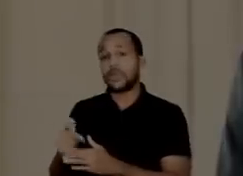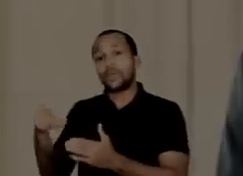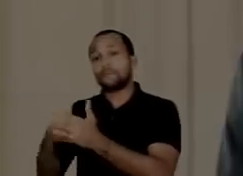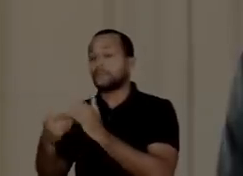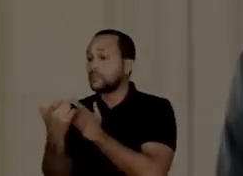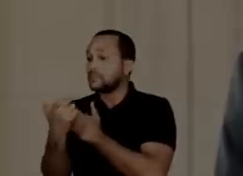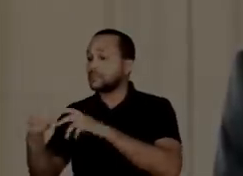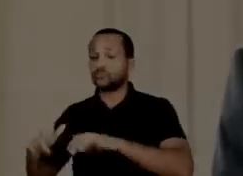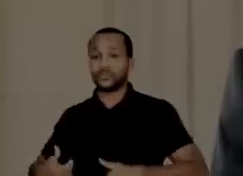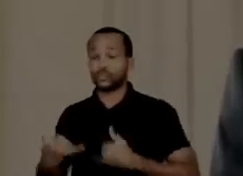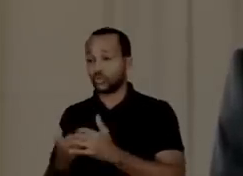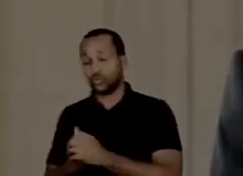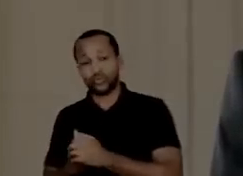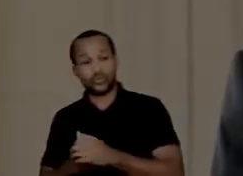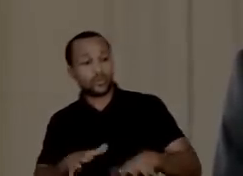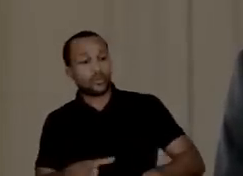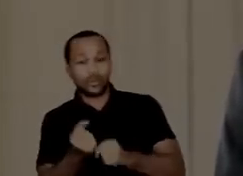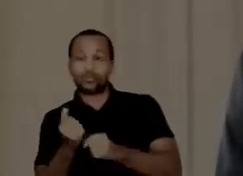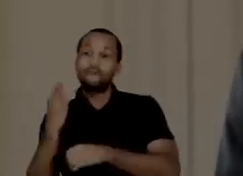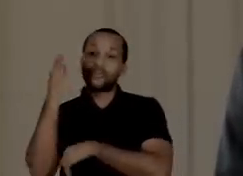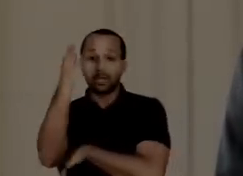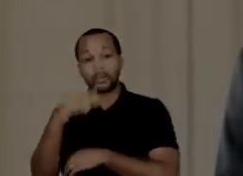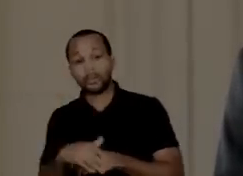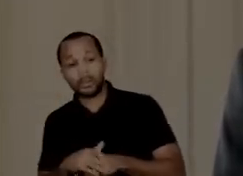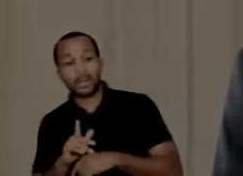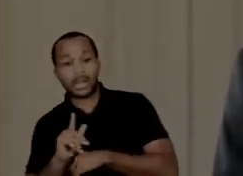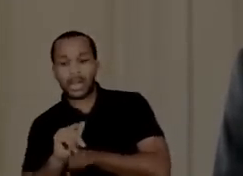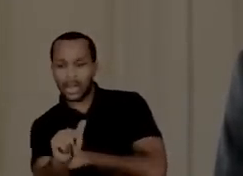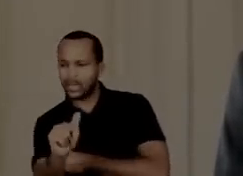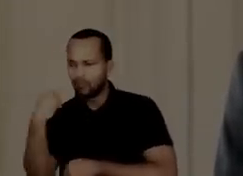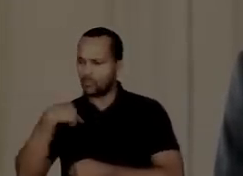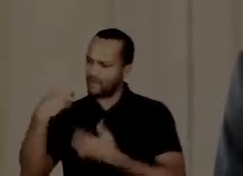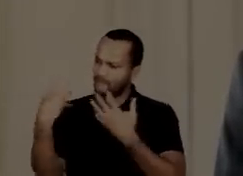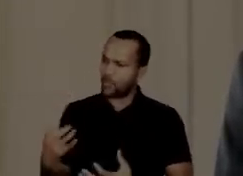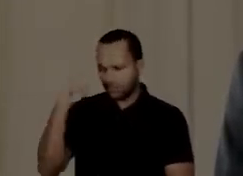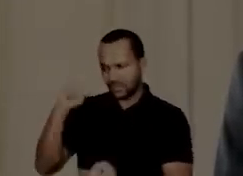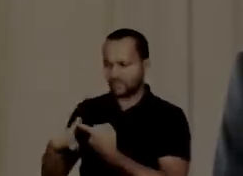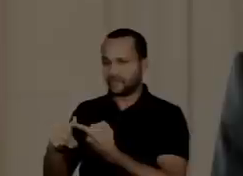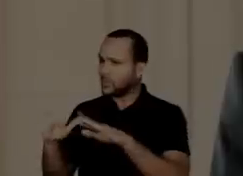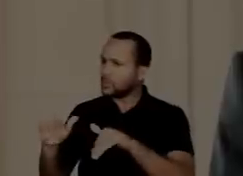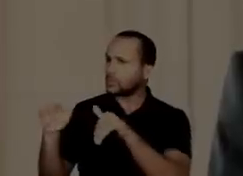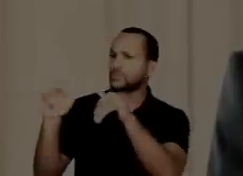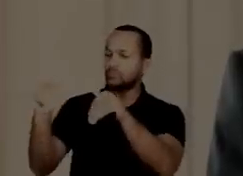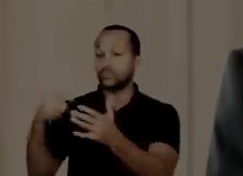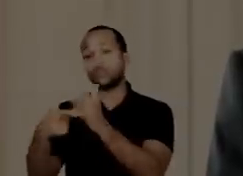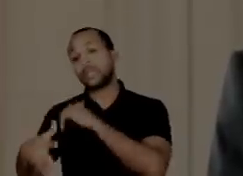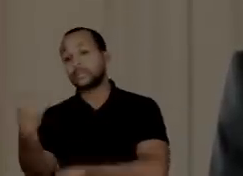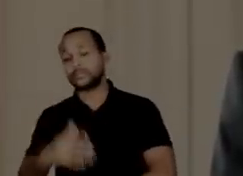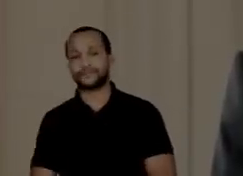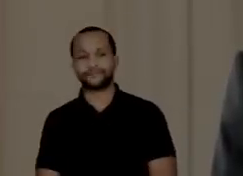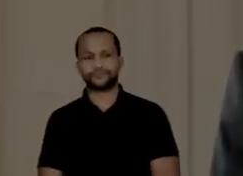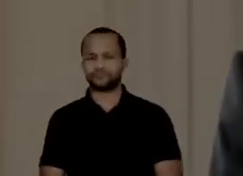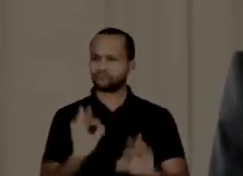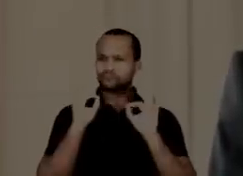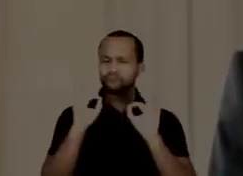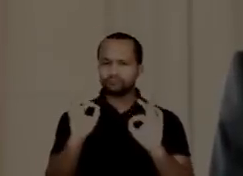engagement en 2015. Il en est de même pour les 1800 jeunes qui ont trouvé du travail grâce aux emplois d'avenir en 2014. Je veillerai à ce que